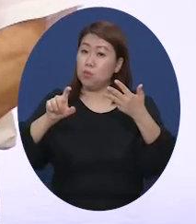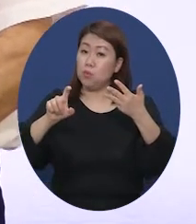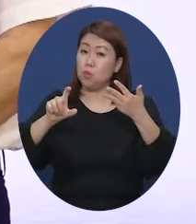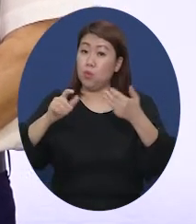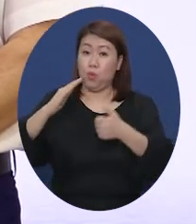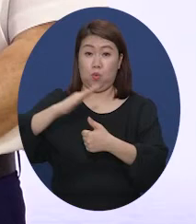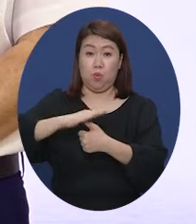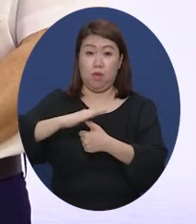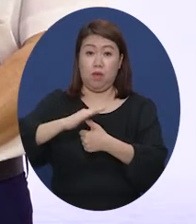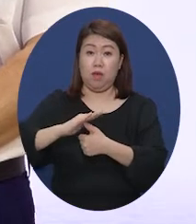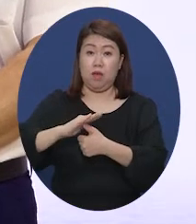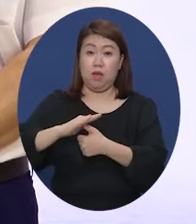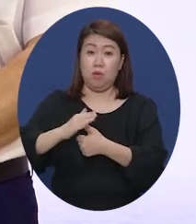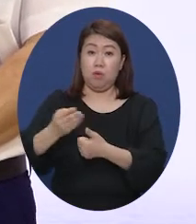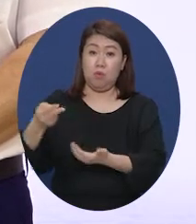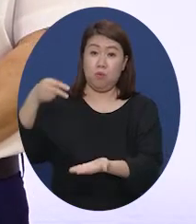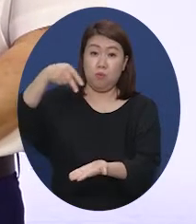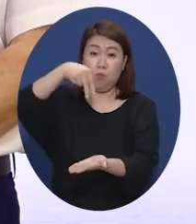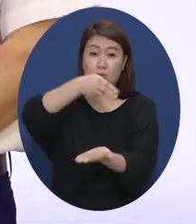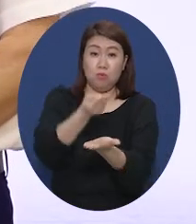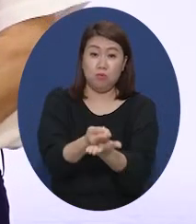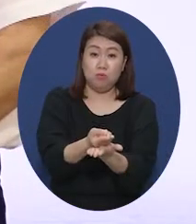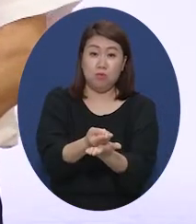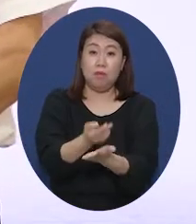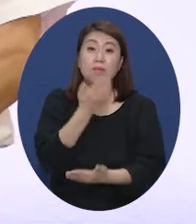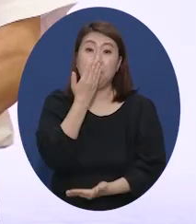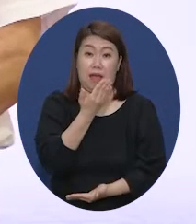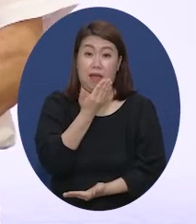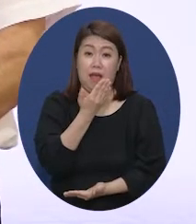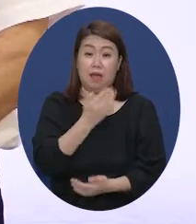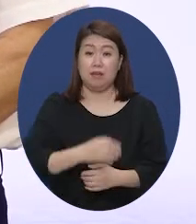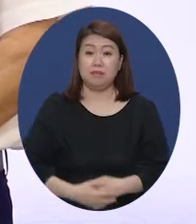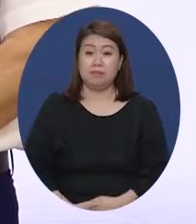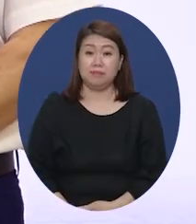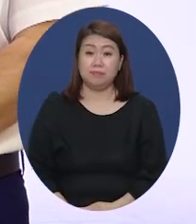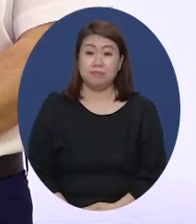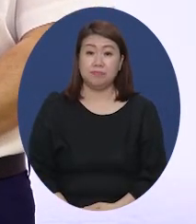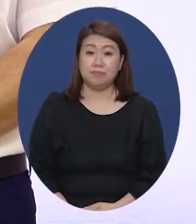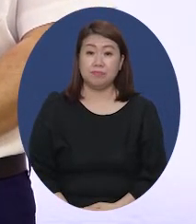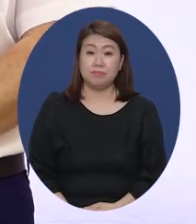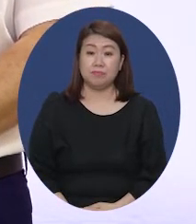정도 되는 꼬마까지도 여기 위에 올라가서 누울 수가 있을 정도입니다.